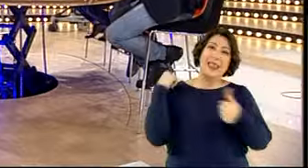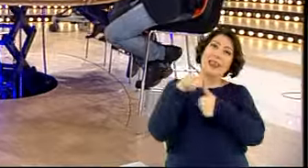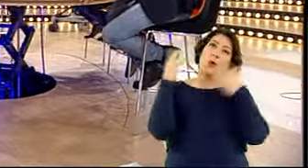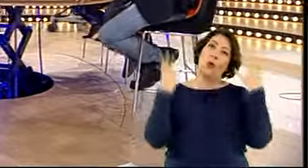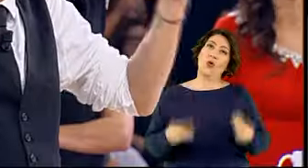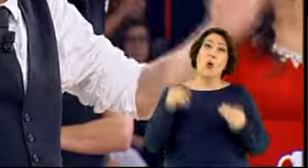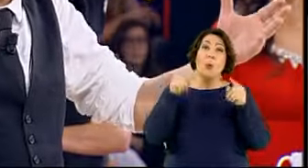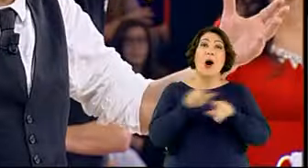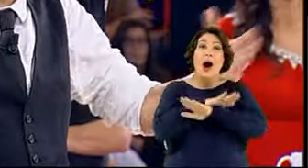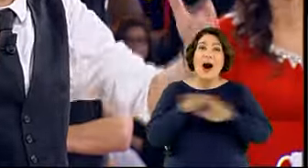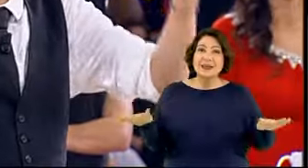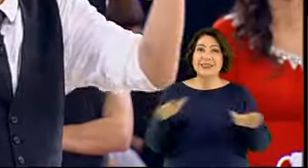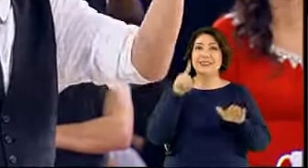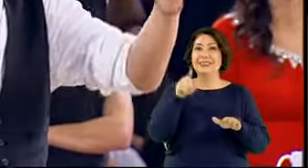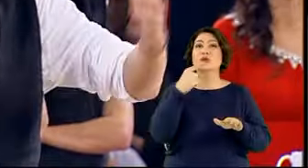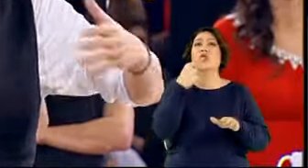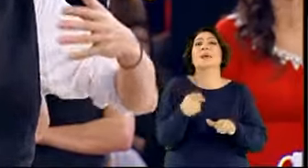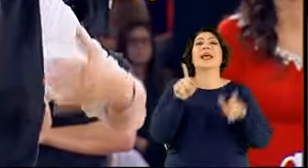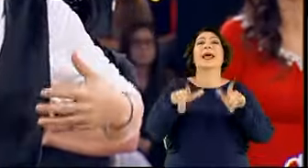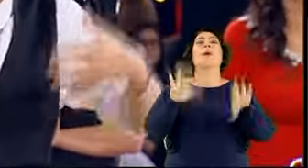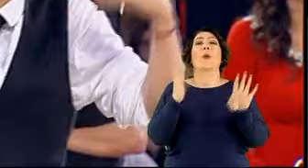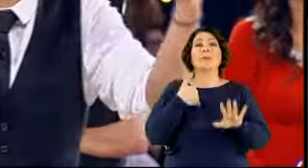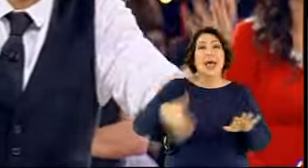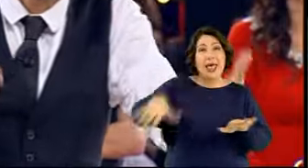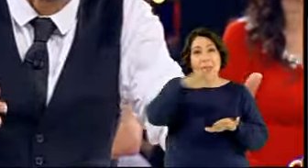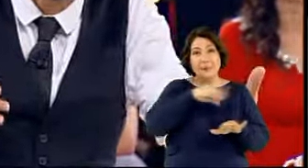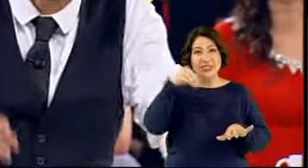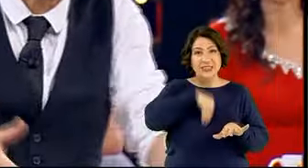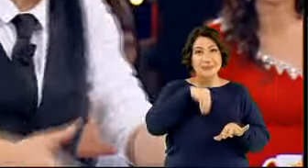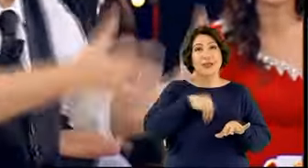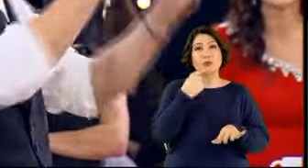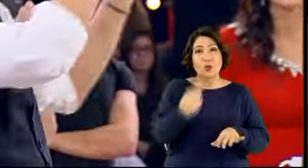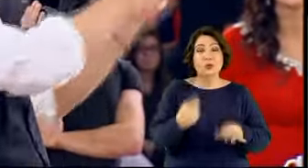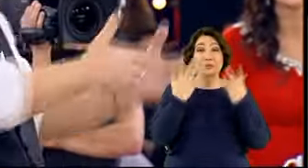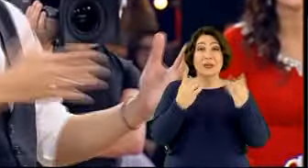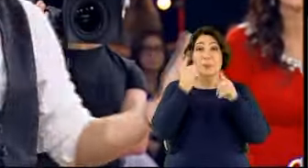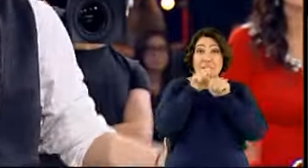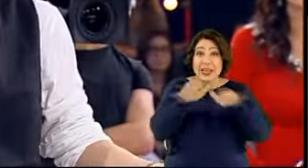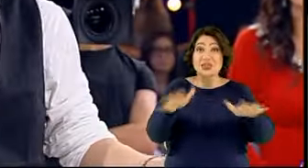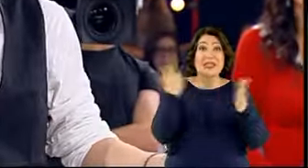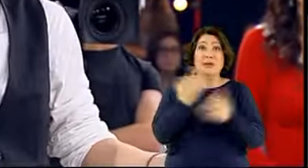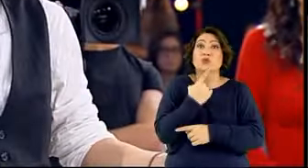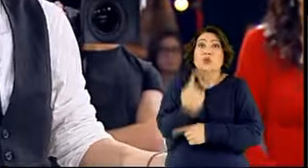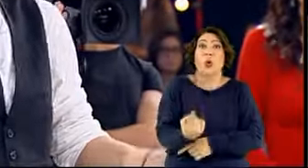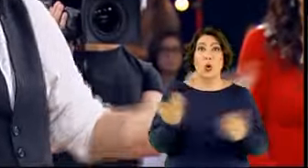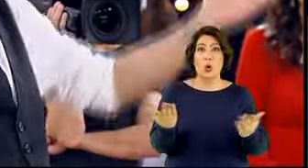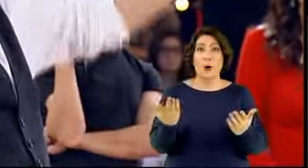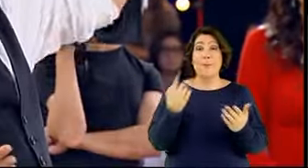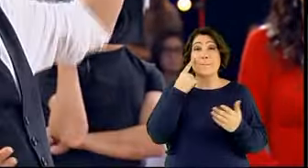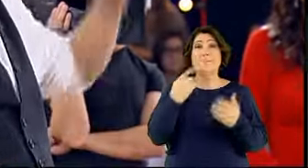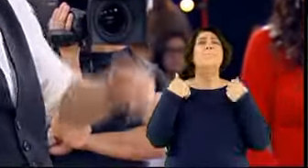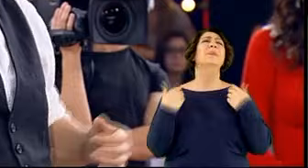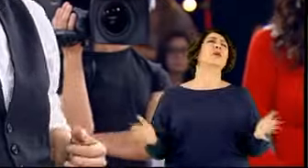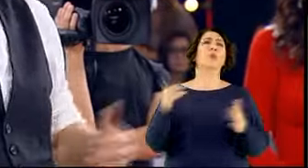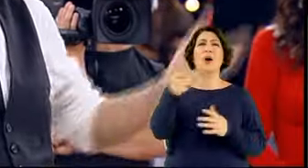yine oluyor. Yani bu artık bir klişe. Sizin söylemenize gerek yok. Biz hepimiz zaten içimizden söylüyoruz ama bir de bütün yayıncılar niye söylüyorlar? Mesela